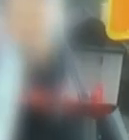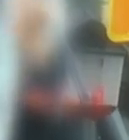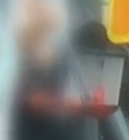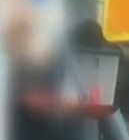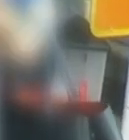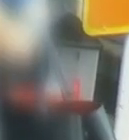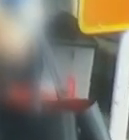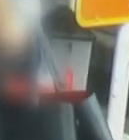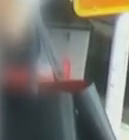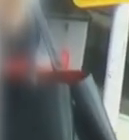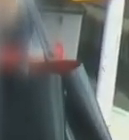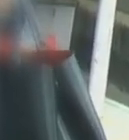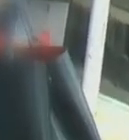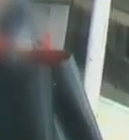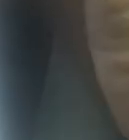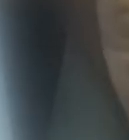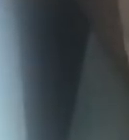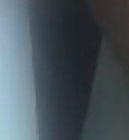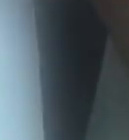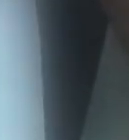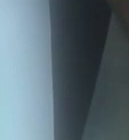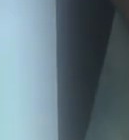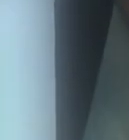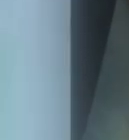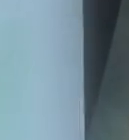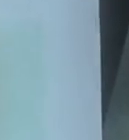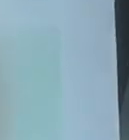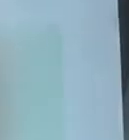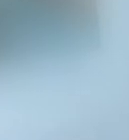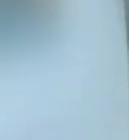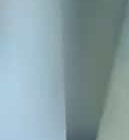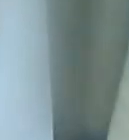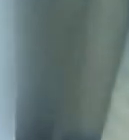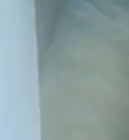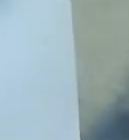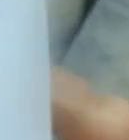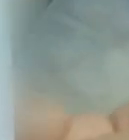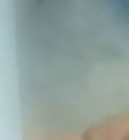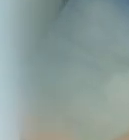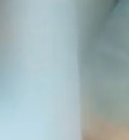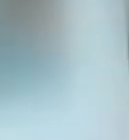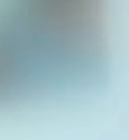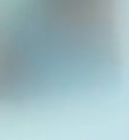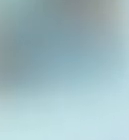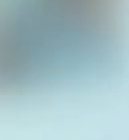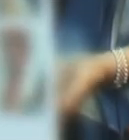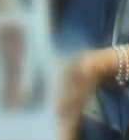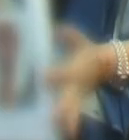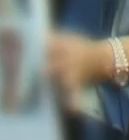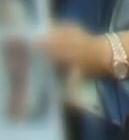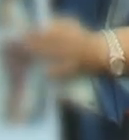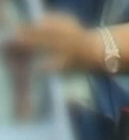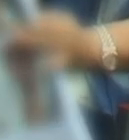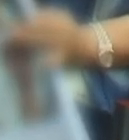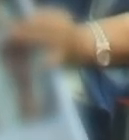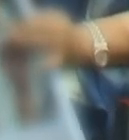inap dengan keluhan diare pada Oktober 2023. Saat itu ia diberi infus di tangan kiri, namun tangannya terasa